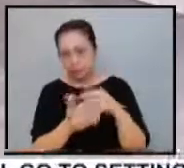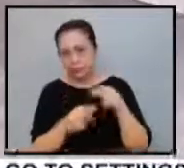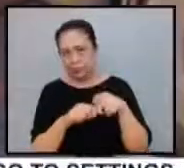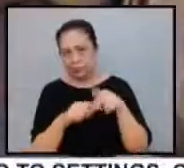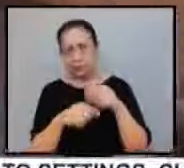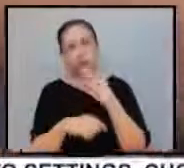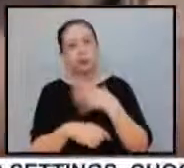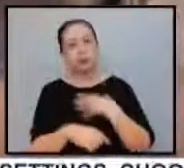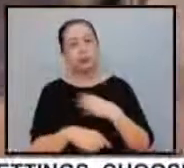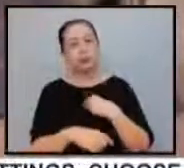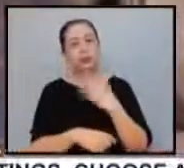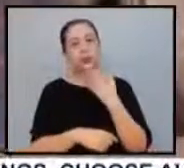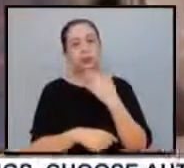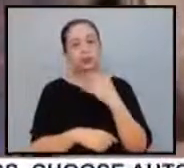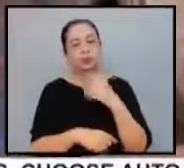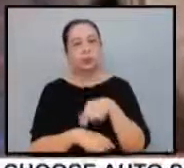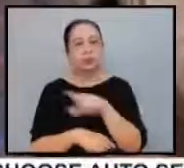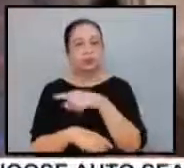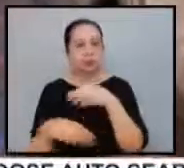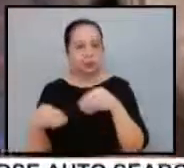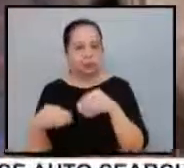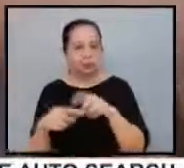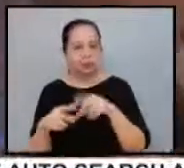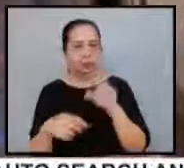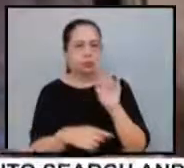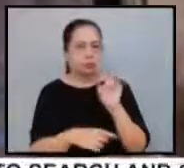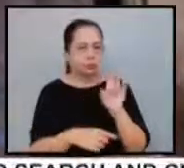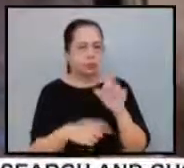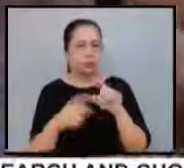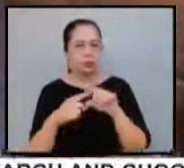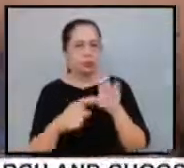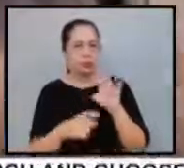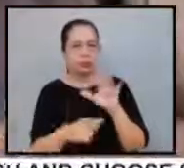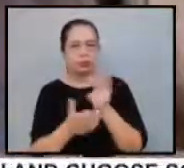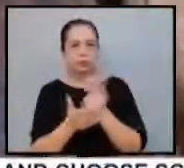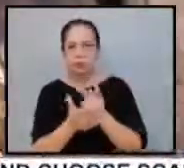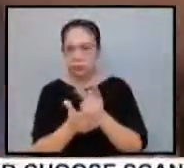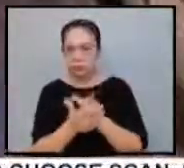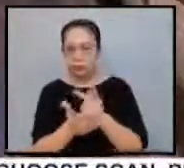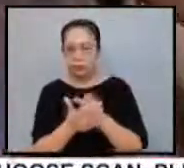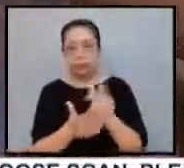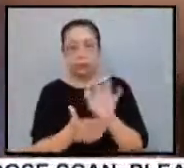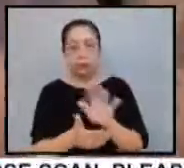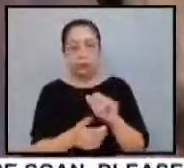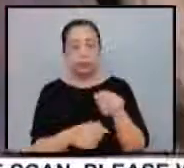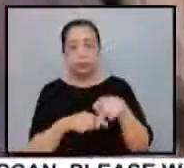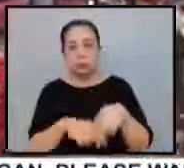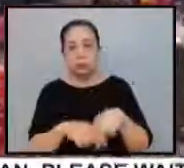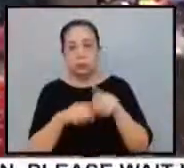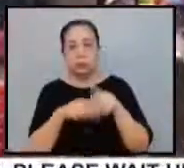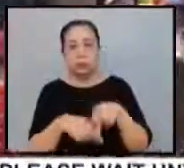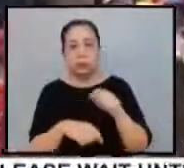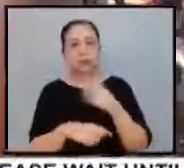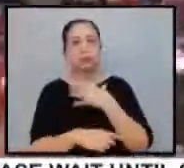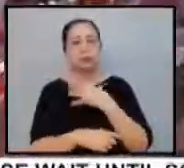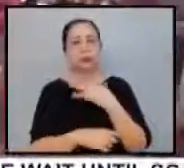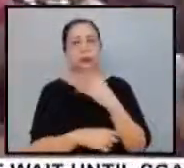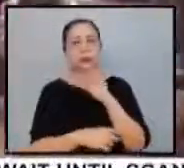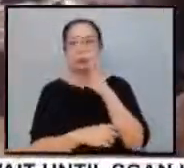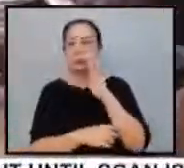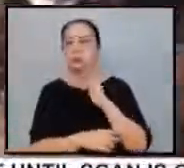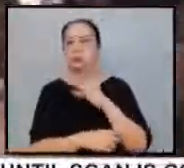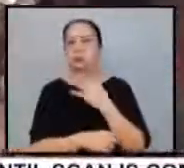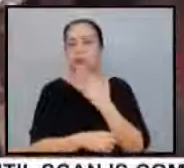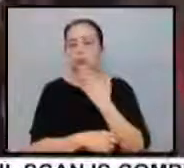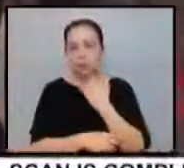wet market, habang nasa 70 hanggang 75 pesos naman ang kada kilo ng brown sugar. May ilang pamilihan